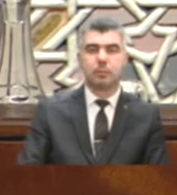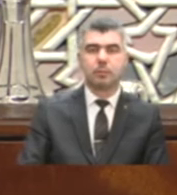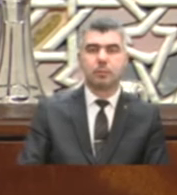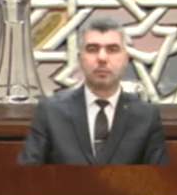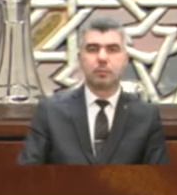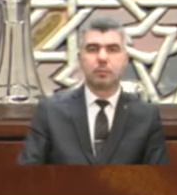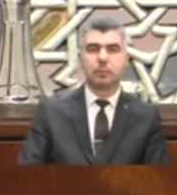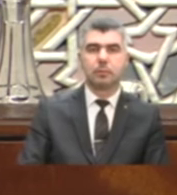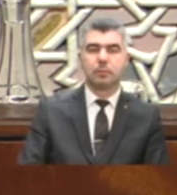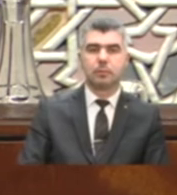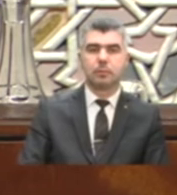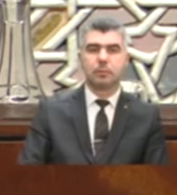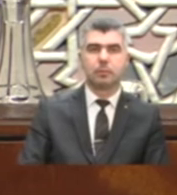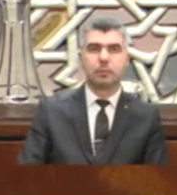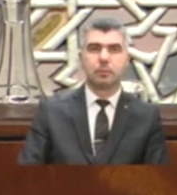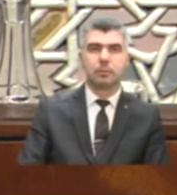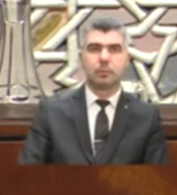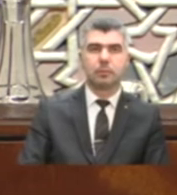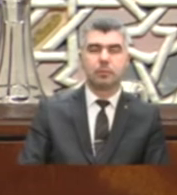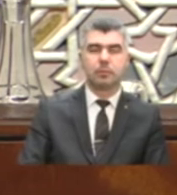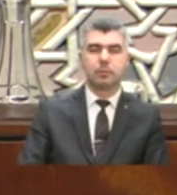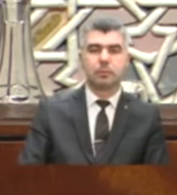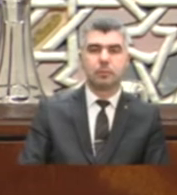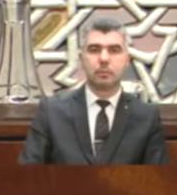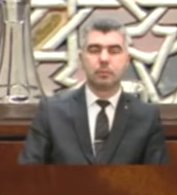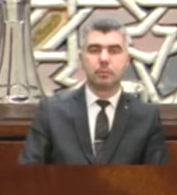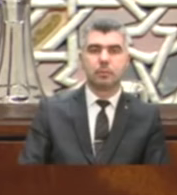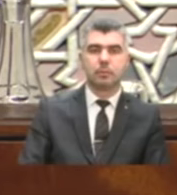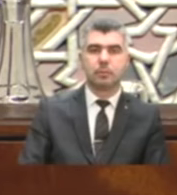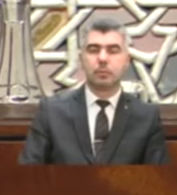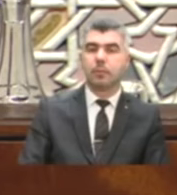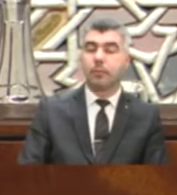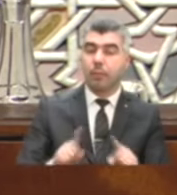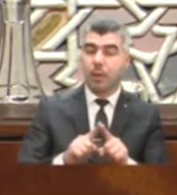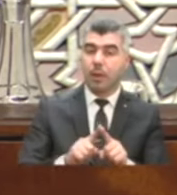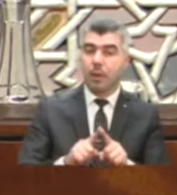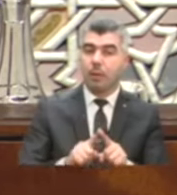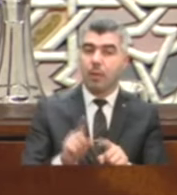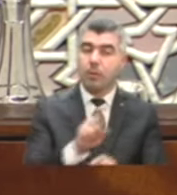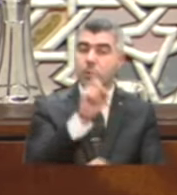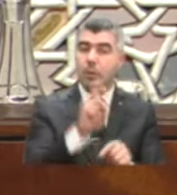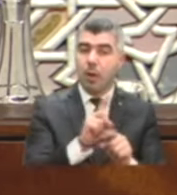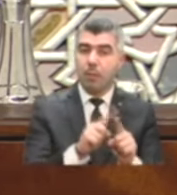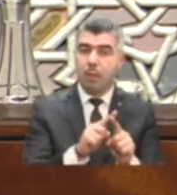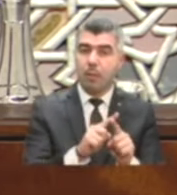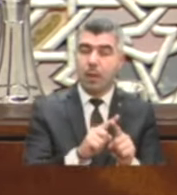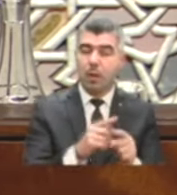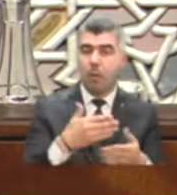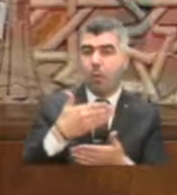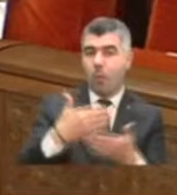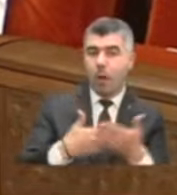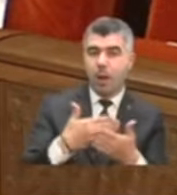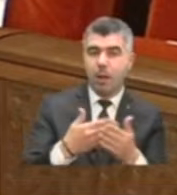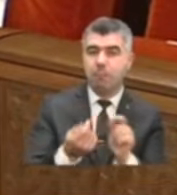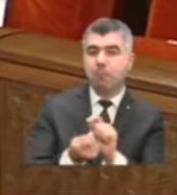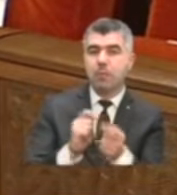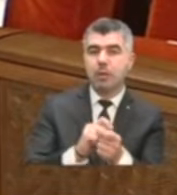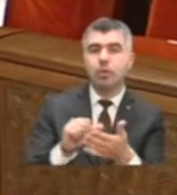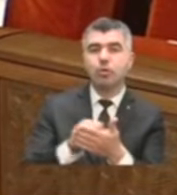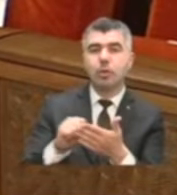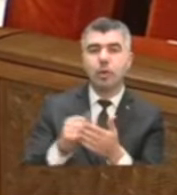اسمح لي بزاف. خذ وقتك سيد الوزير. هذه القضية هذه ديال البطاقة الرمادية يعني جد مهمة، لأنه